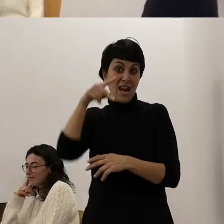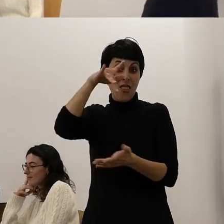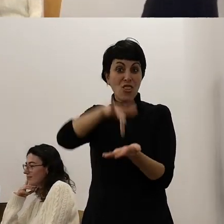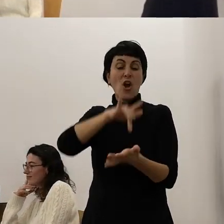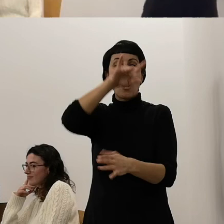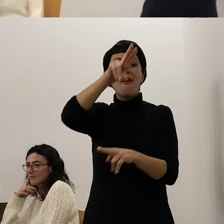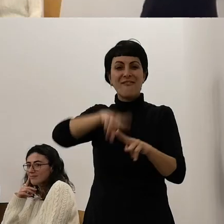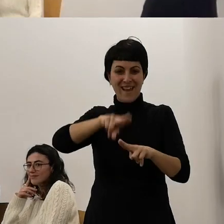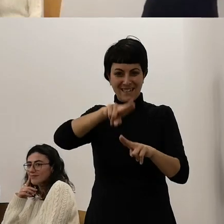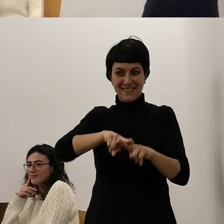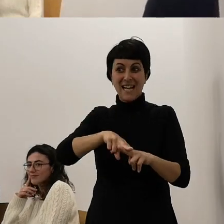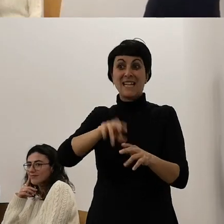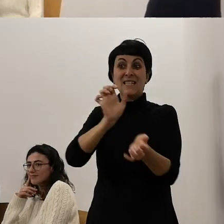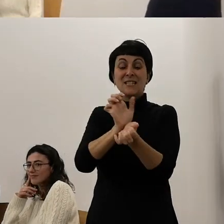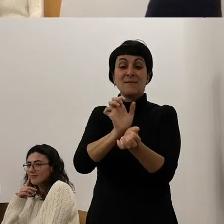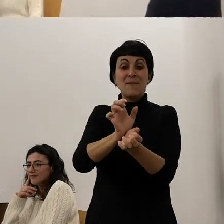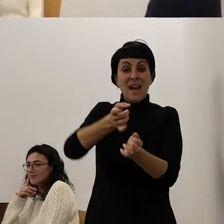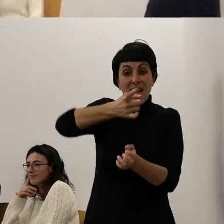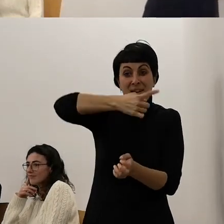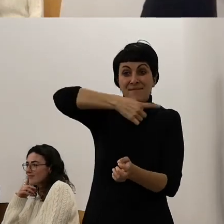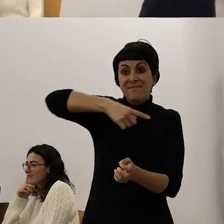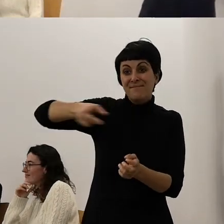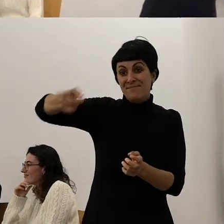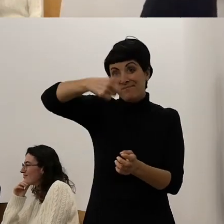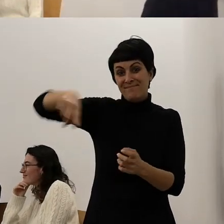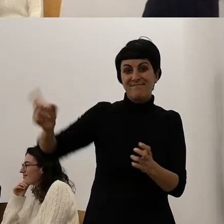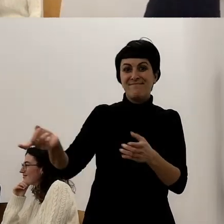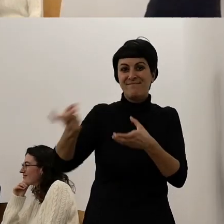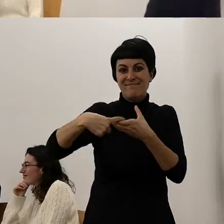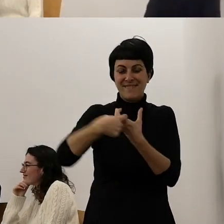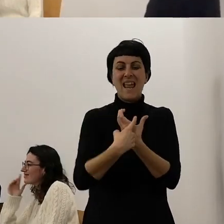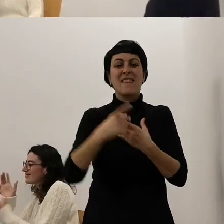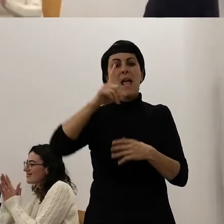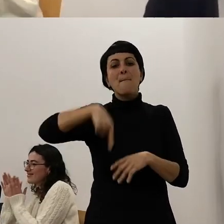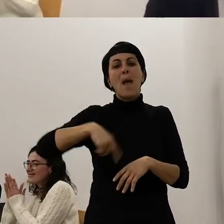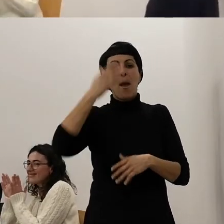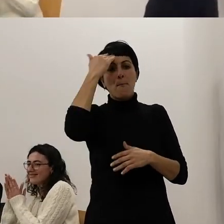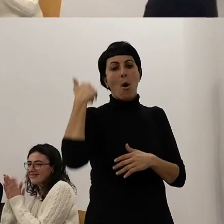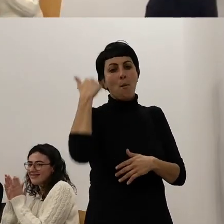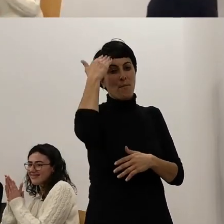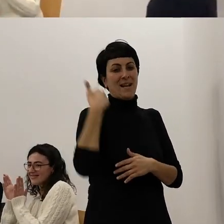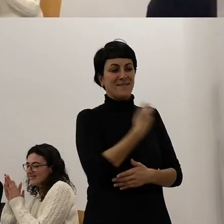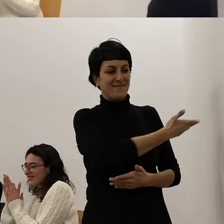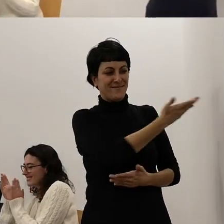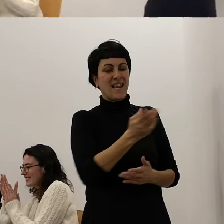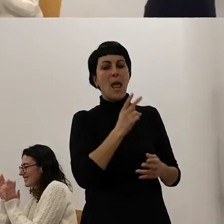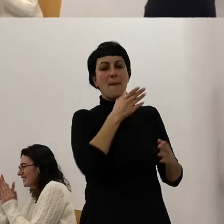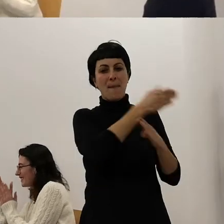festes i a visitar aquestes poblacions també. Gràcies.